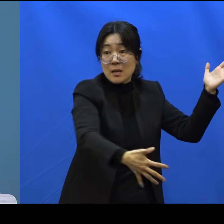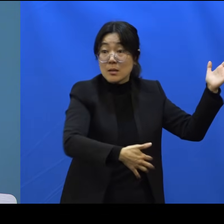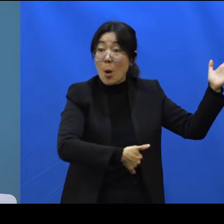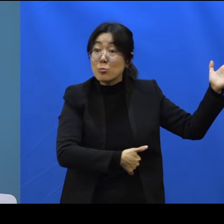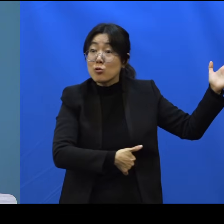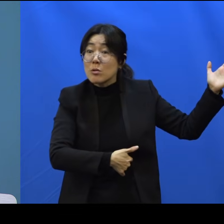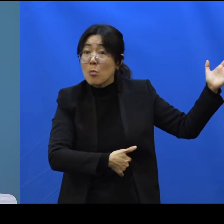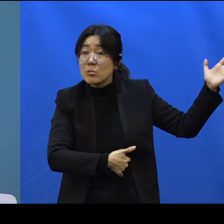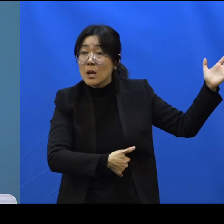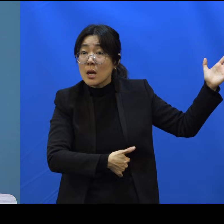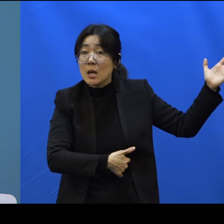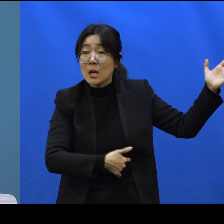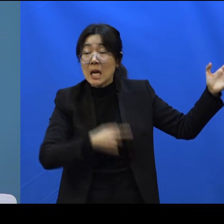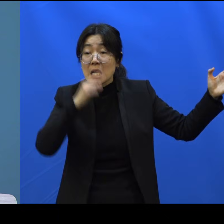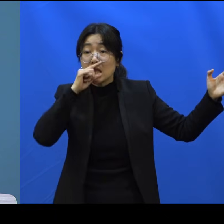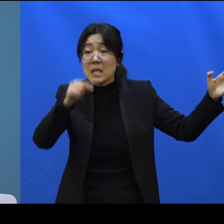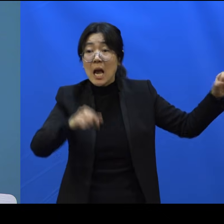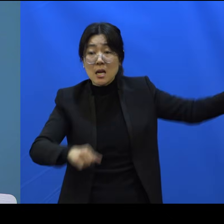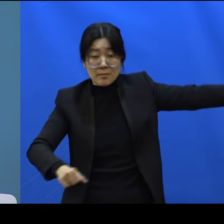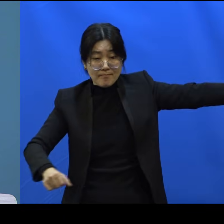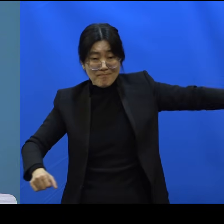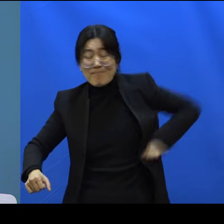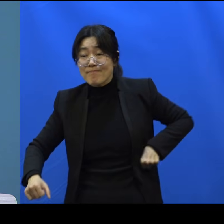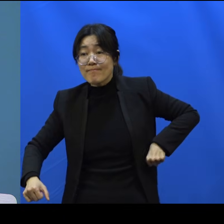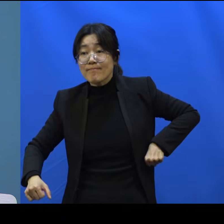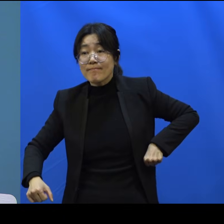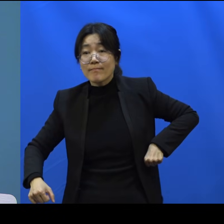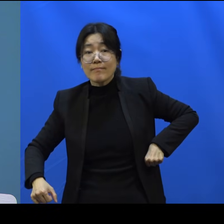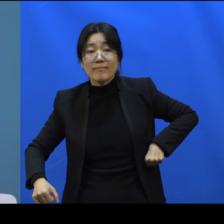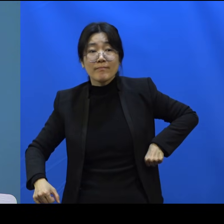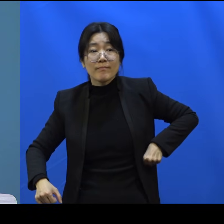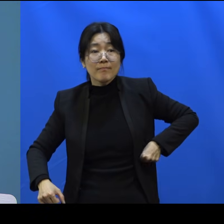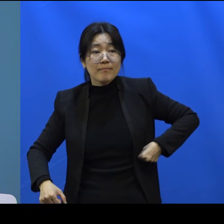옆구리에 창이 박혔어요.